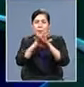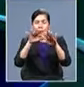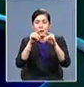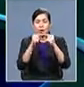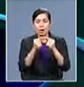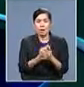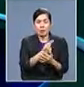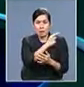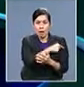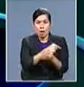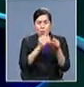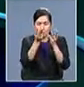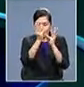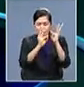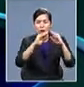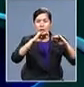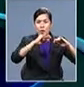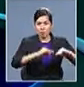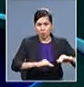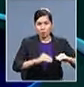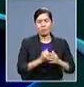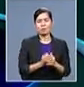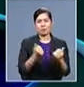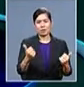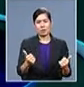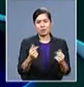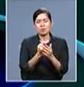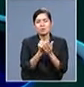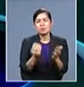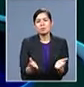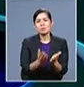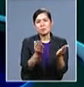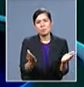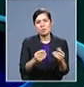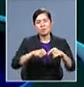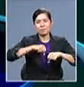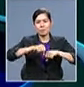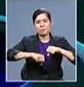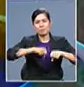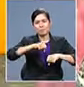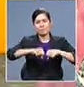ให้คุณผู้ชมใช้จักรยานเพื่อสุขภาพและลดโลกร้อนติดตามรายงานจากคุณจิรประภาวันนี้ครับ